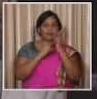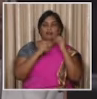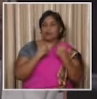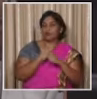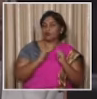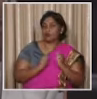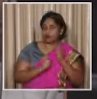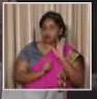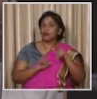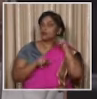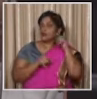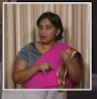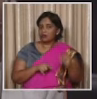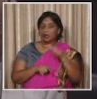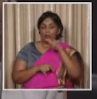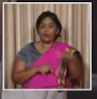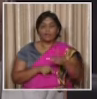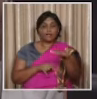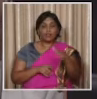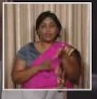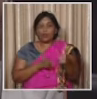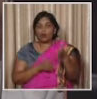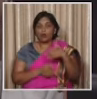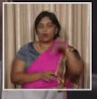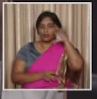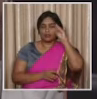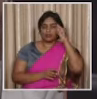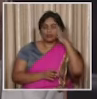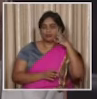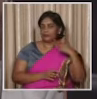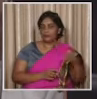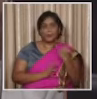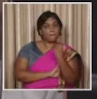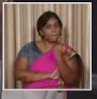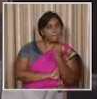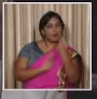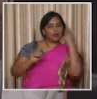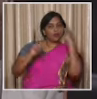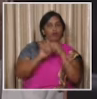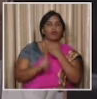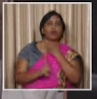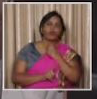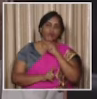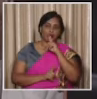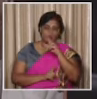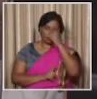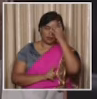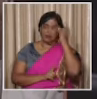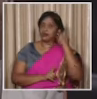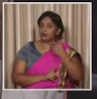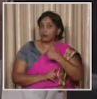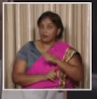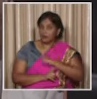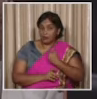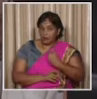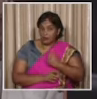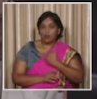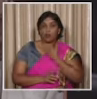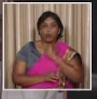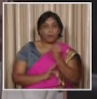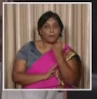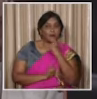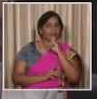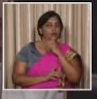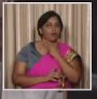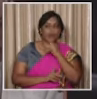කරනවා. ඒ අය මහ පොළොවේ යථාර්ථය අමතක කරනවා. බලය වෙනුවෙන් බොරු කියනවා. හැබැයි මම කවදාවත් බලය වෙනුවෙන් බොරු කිව්වේ